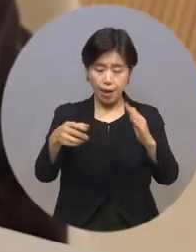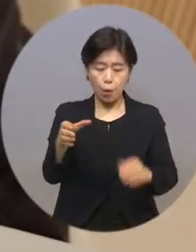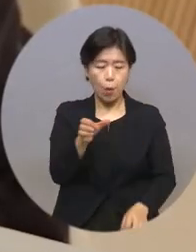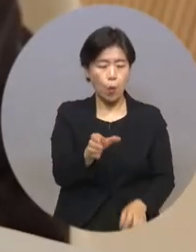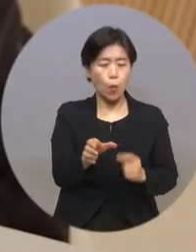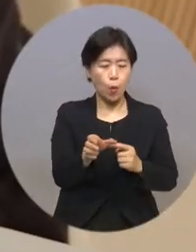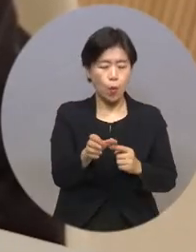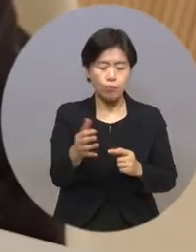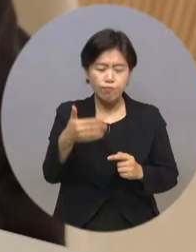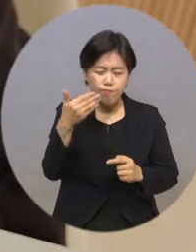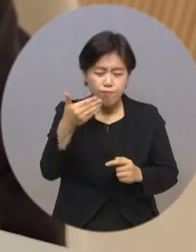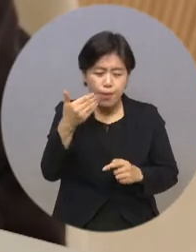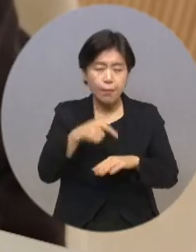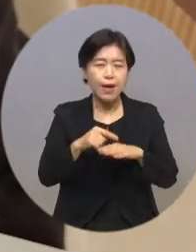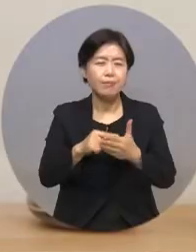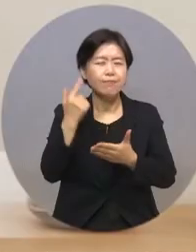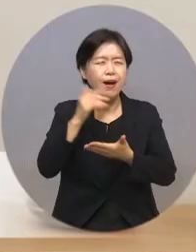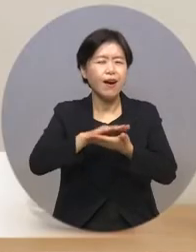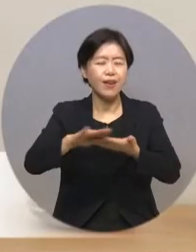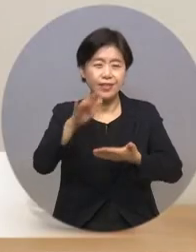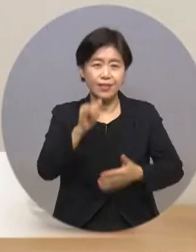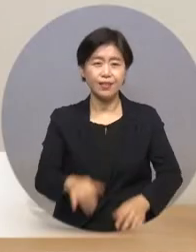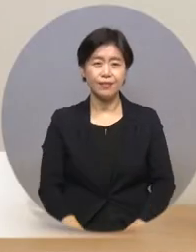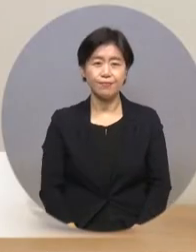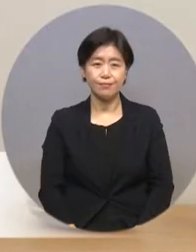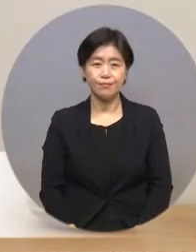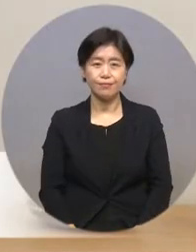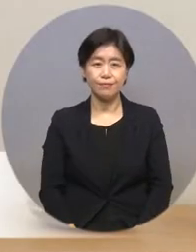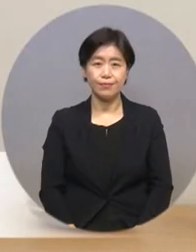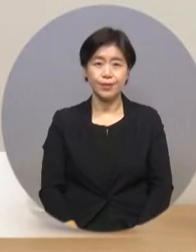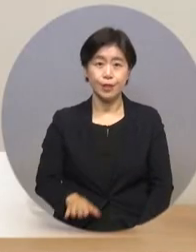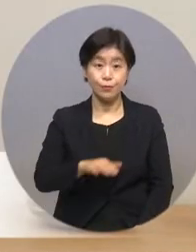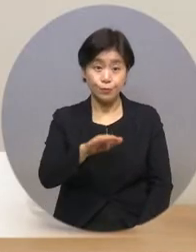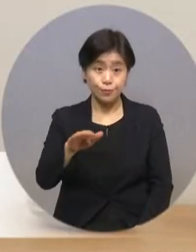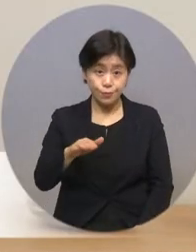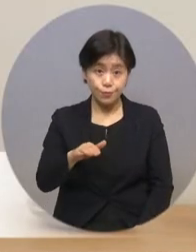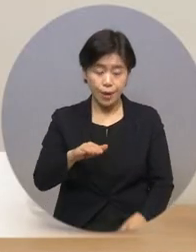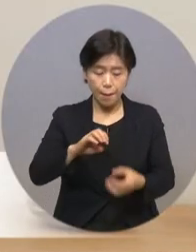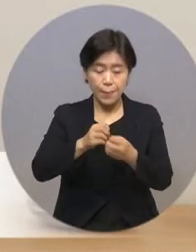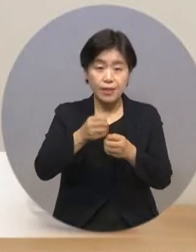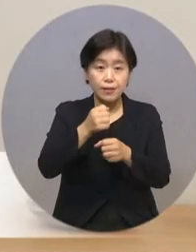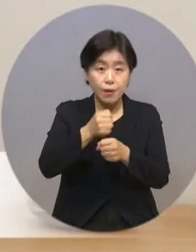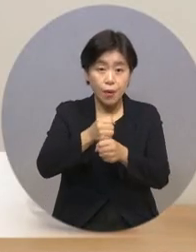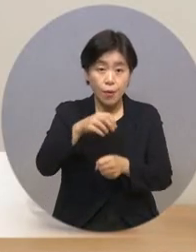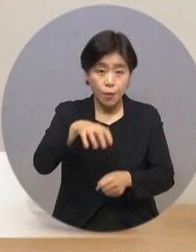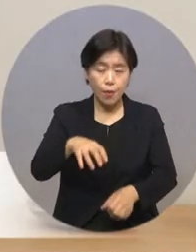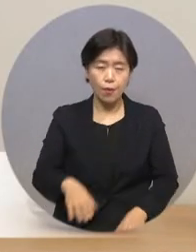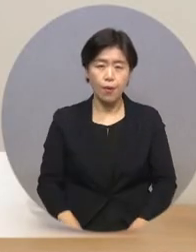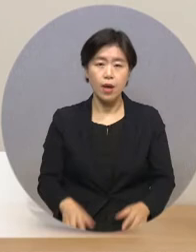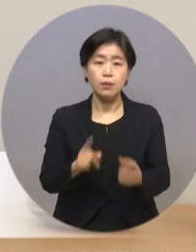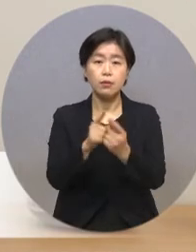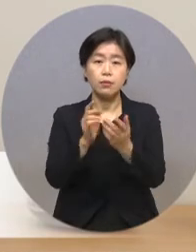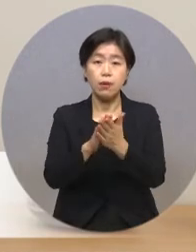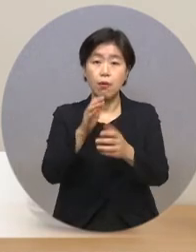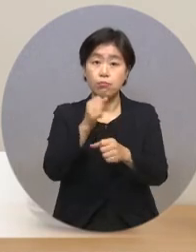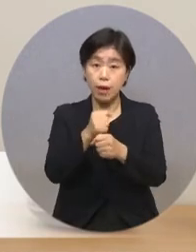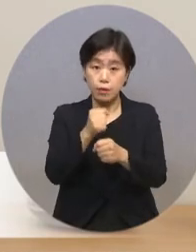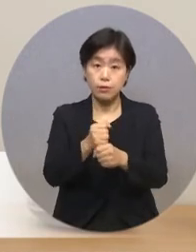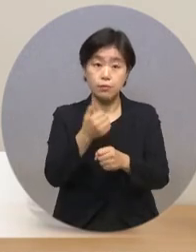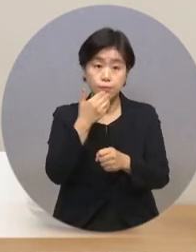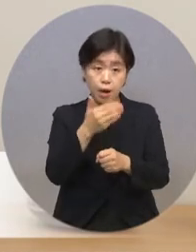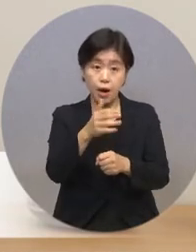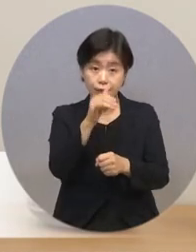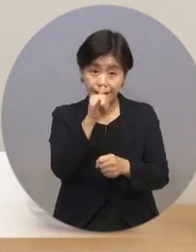정화해 눈길을 사로잡습니다. 네, 저희 플러터데이 공방은 다양한 핸드메이드 공예품을 만들어 볼 수 있는